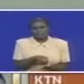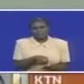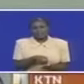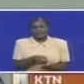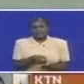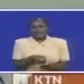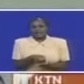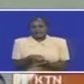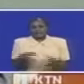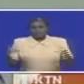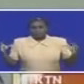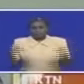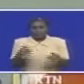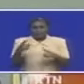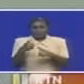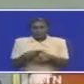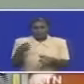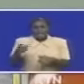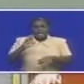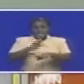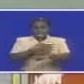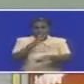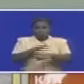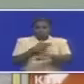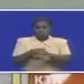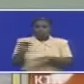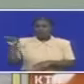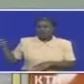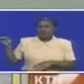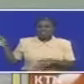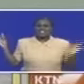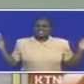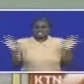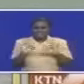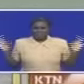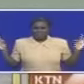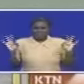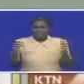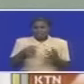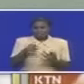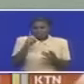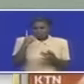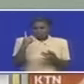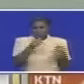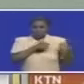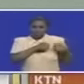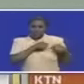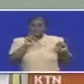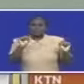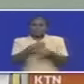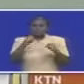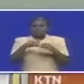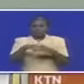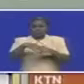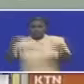Wakazi wa eneo la Zambezi huko Kikuyu asubuhi ya leo walishangazwa na kisa cha wapenzi wawili kushindwa kujinasua